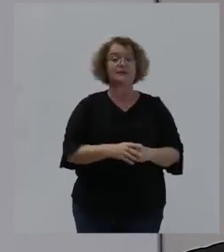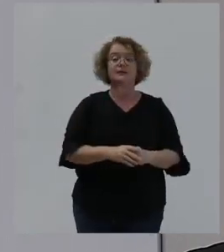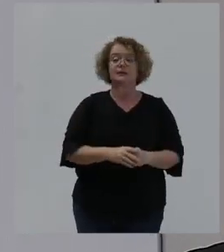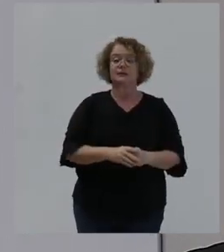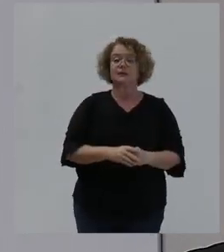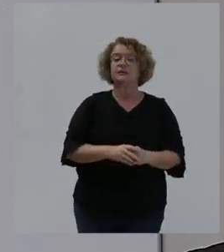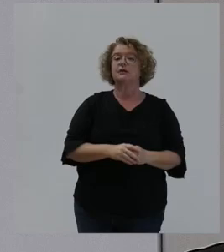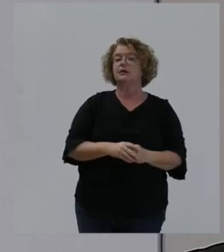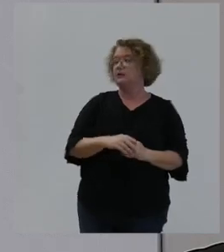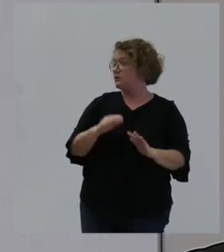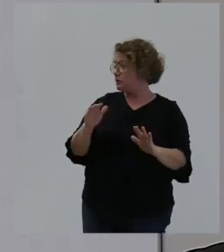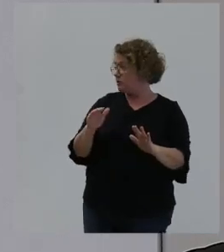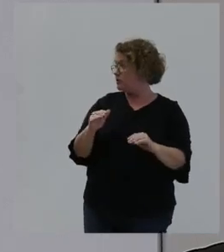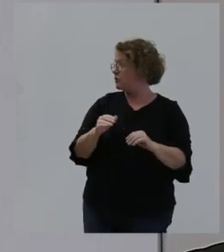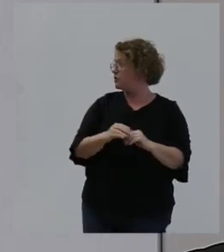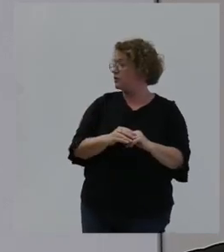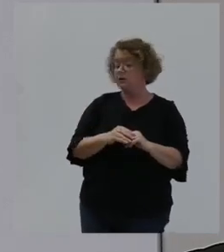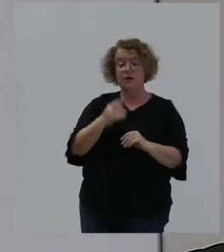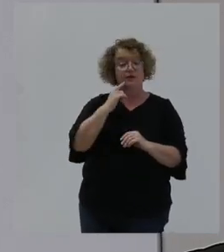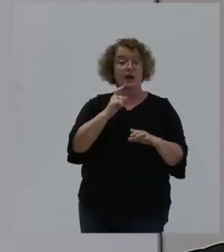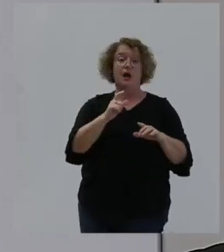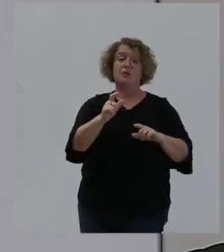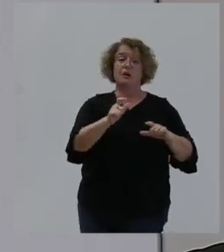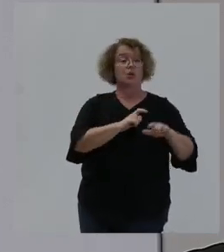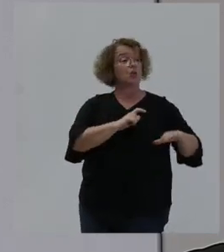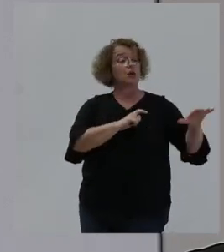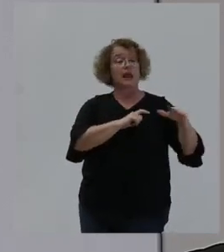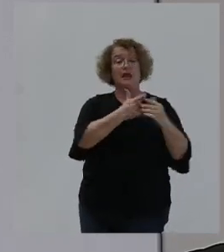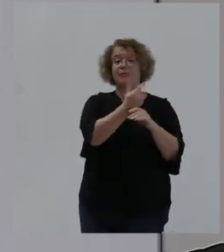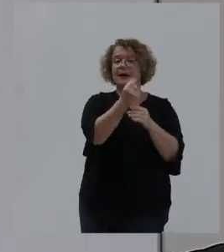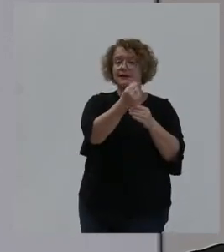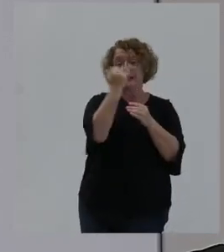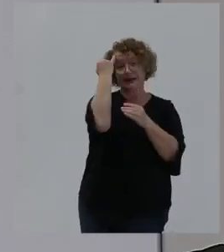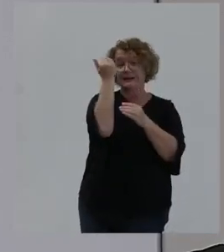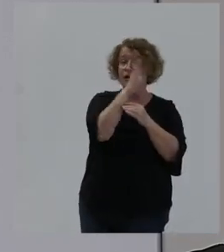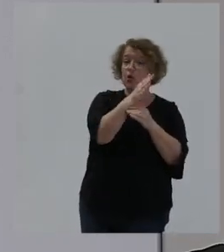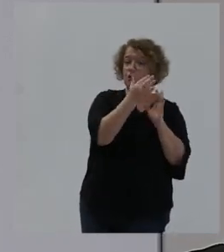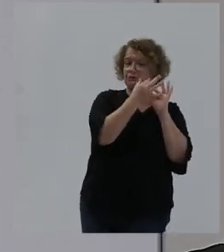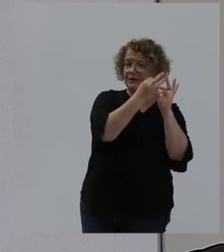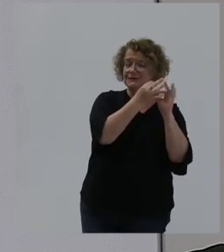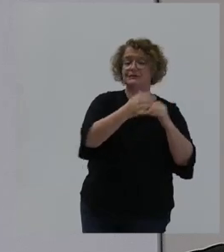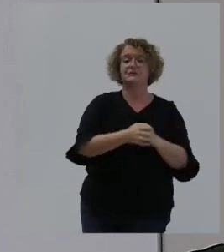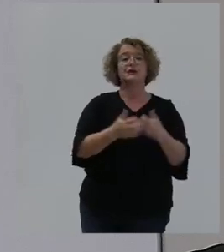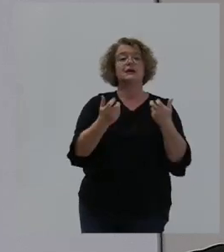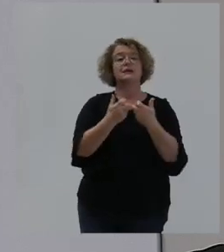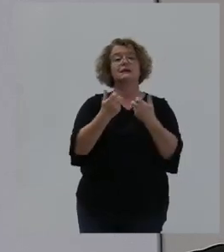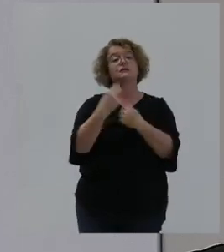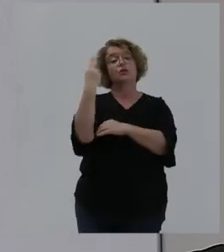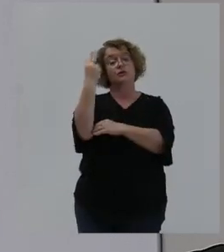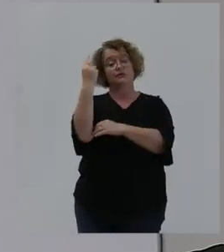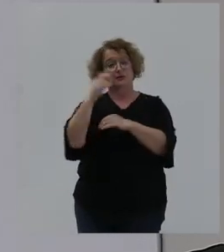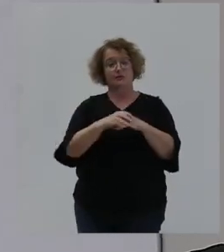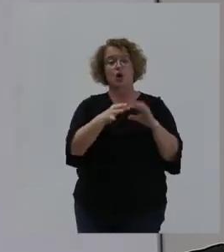Je laisserai le cas échéant, mes camarades, répondre sur des partenariats précis. Mais avec les universités du site, dans le cadre de la